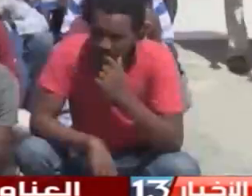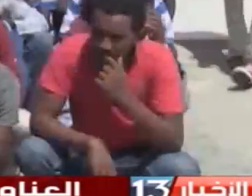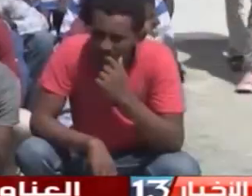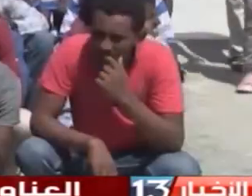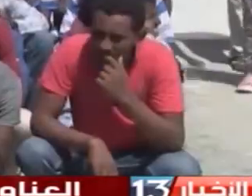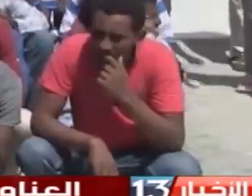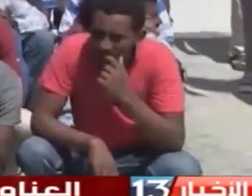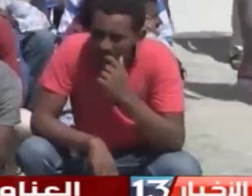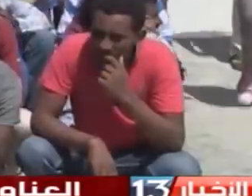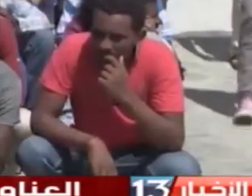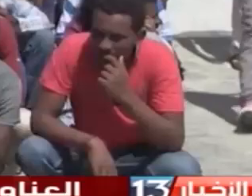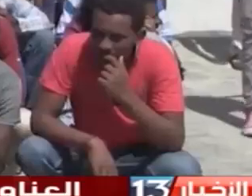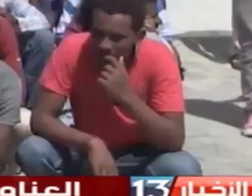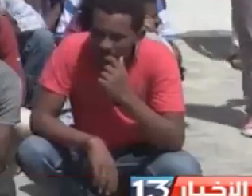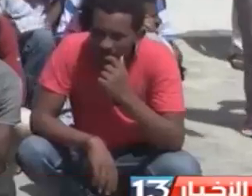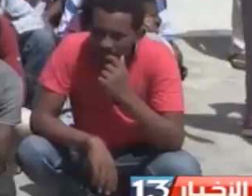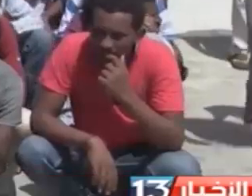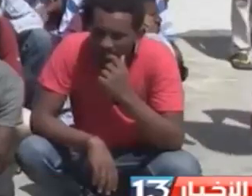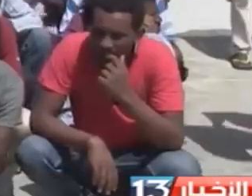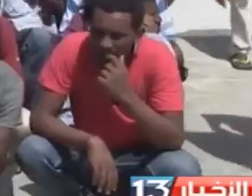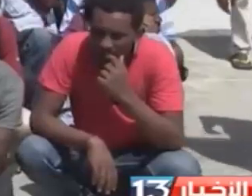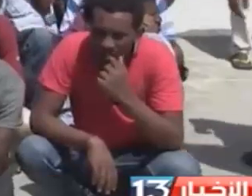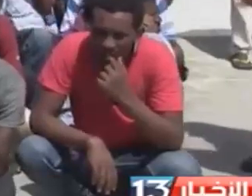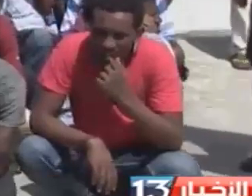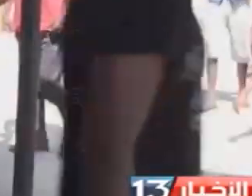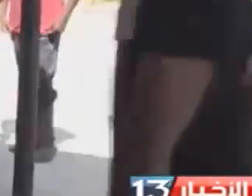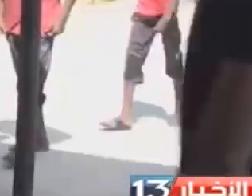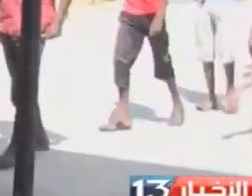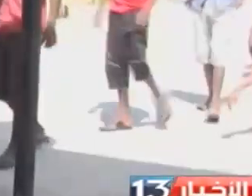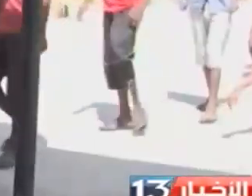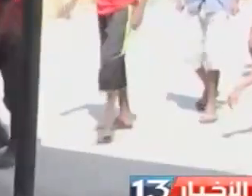قمة أوروبية في النمسا.